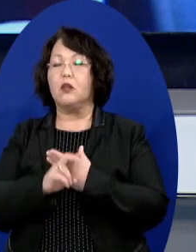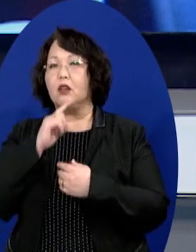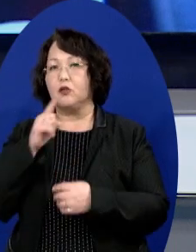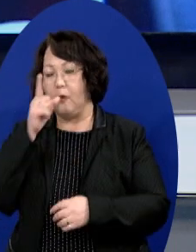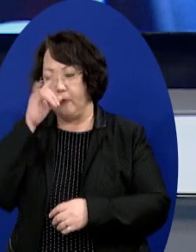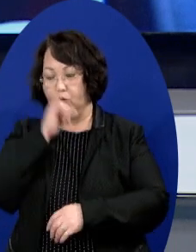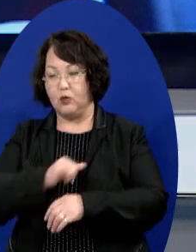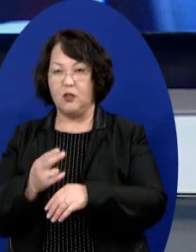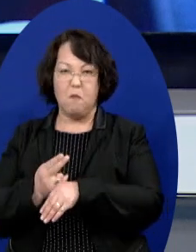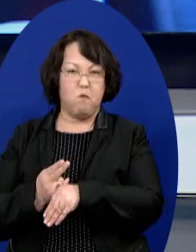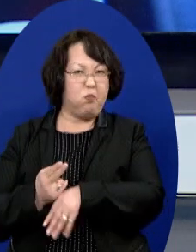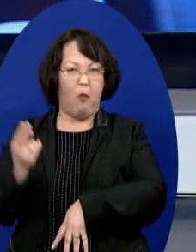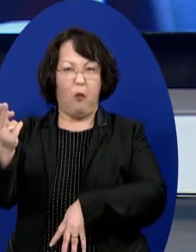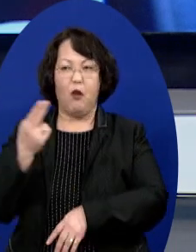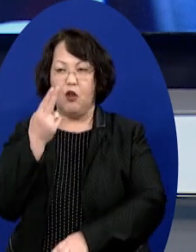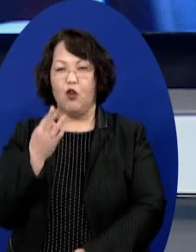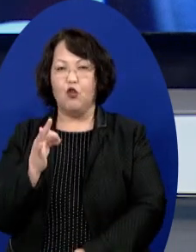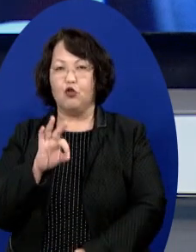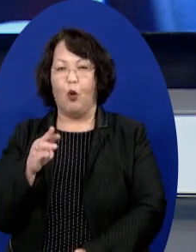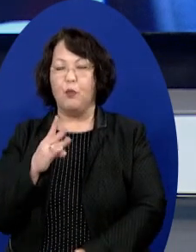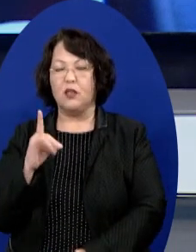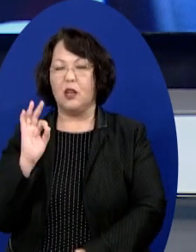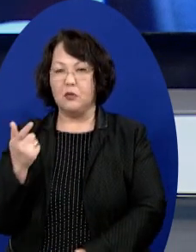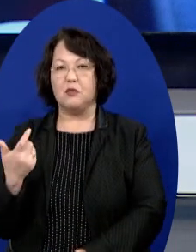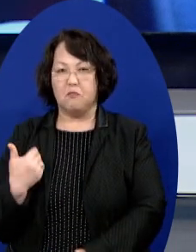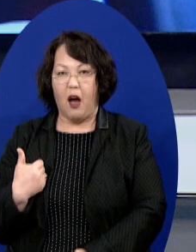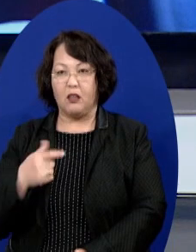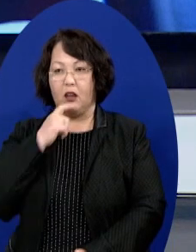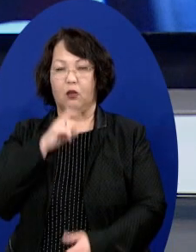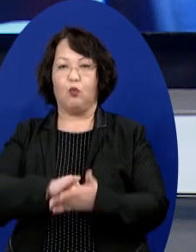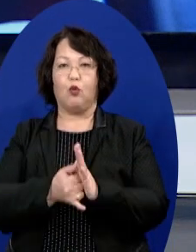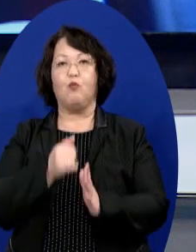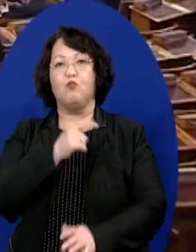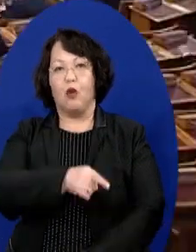пуужин болон цөмийн зэвсгээ хилж байгаа одоо алхмаа гэж BBC тунцаллаа.